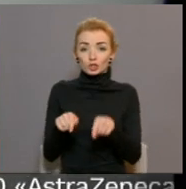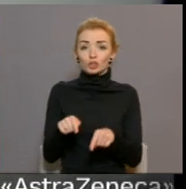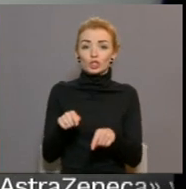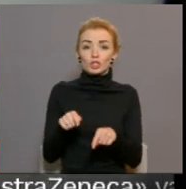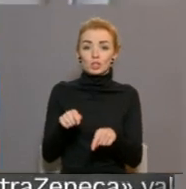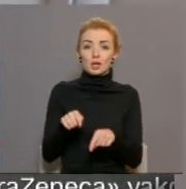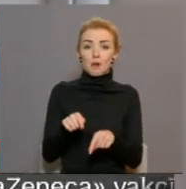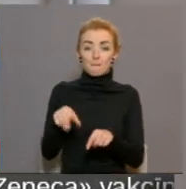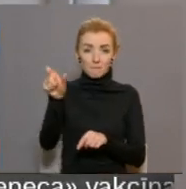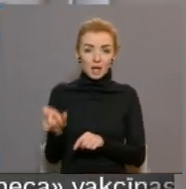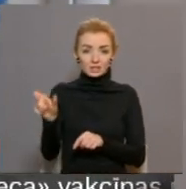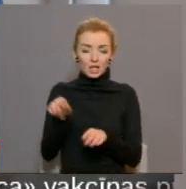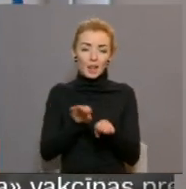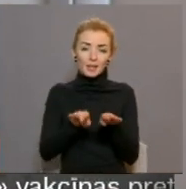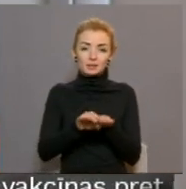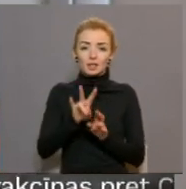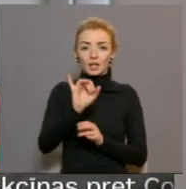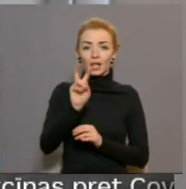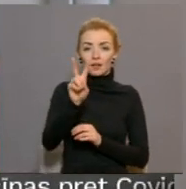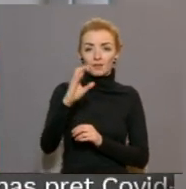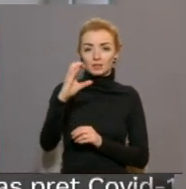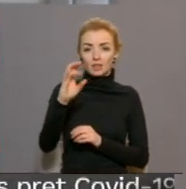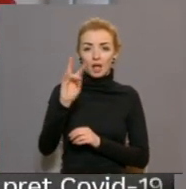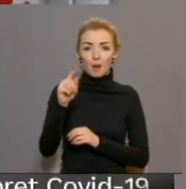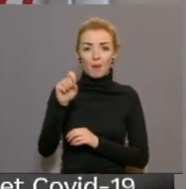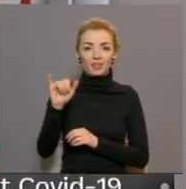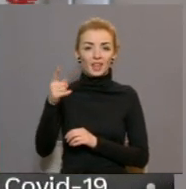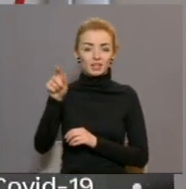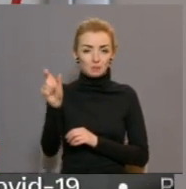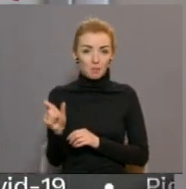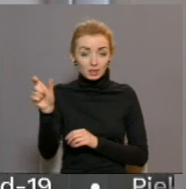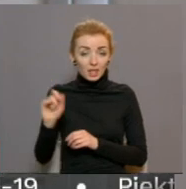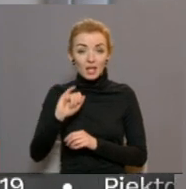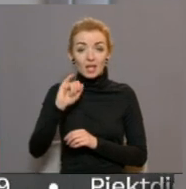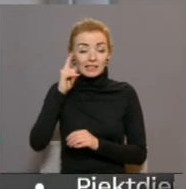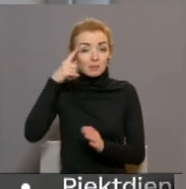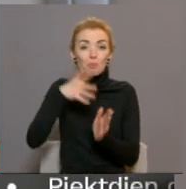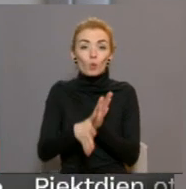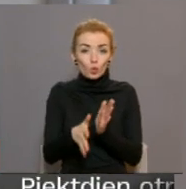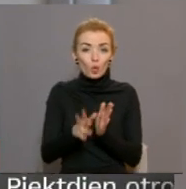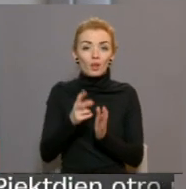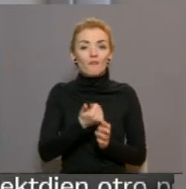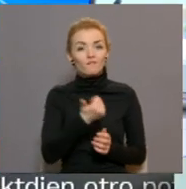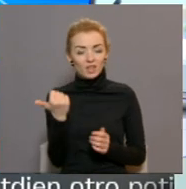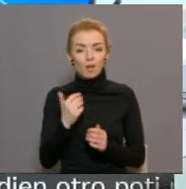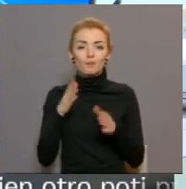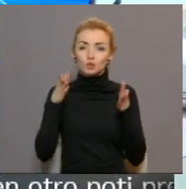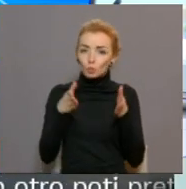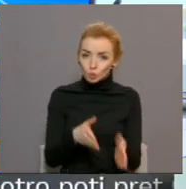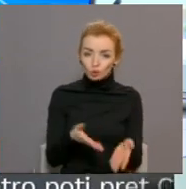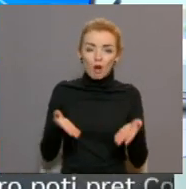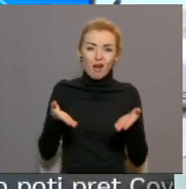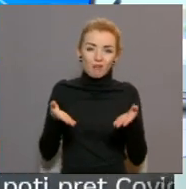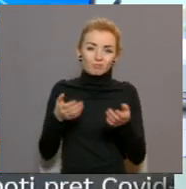pacienti būs līdzīgi kā HIV un C hepatīta pacienti, kuriem tajā ja izpratnē, ka viņiem būs jāsako, viņiem